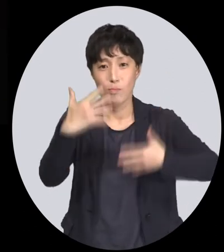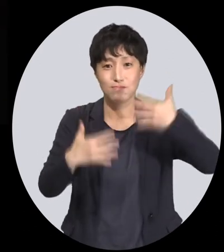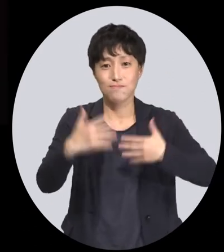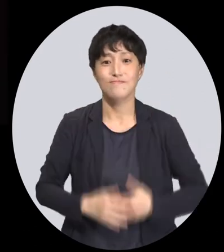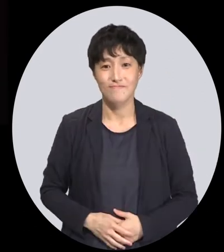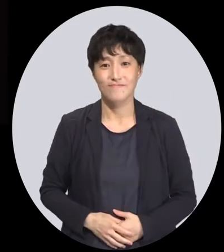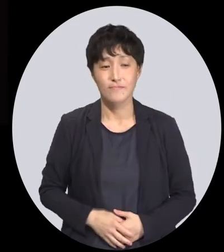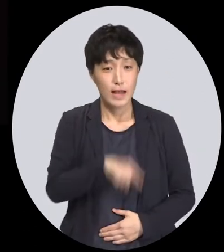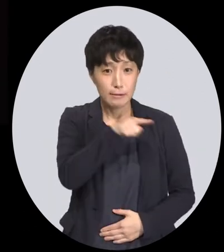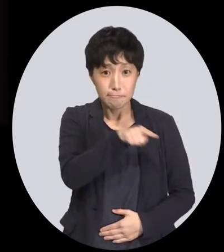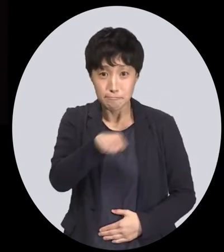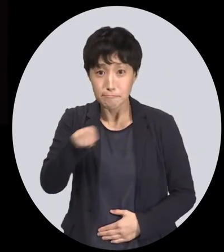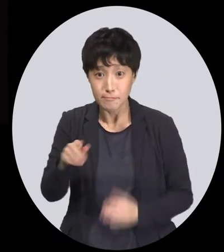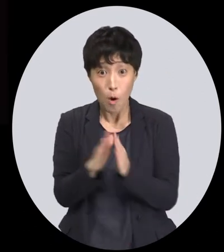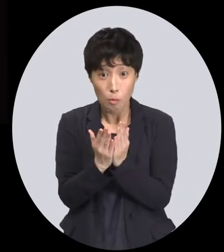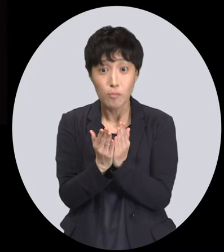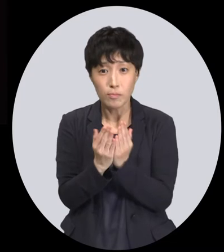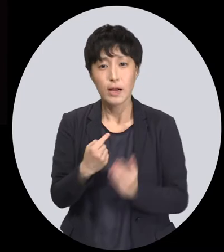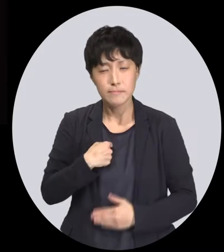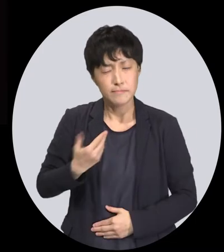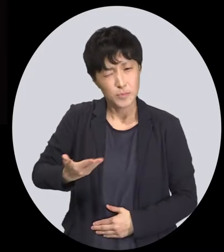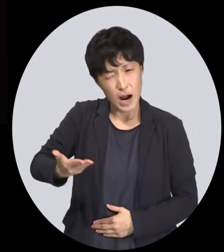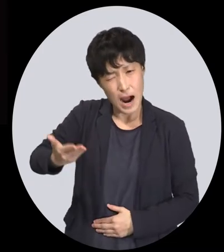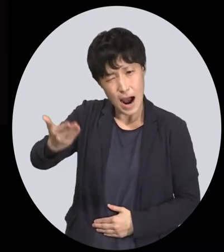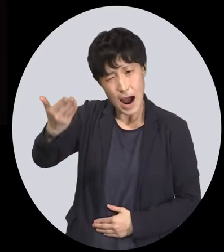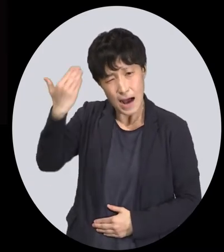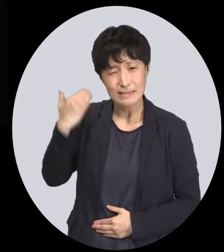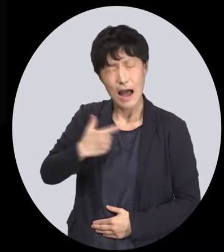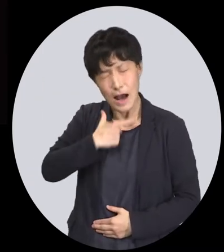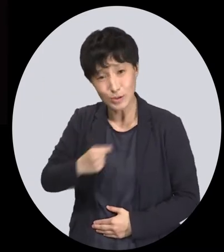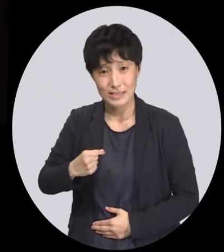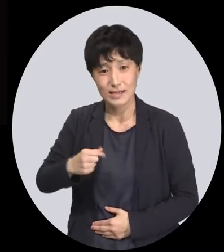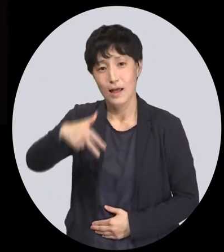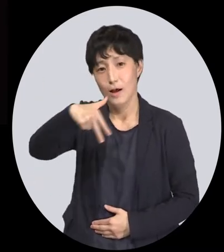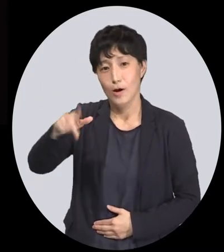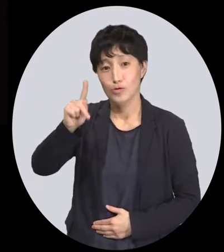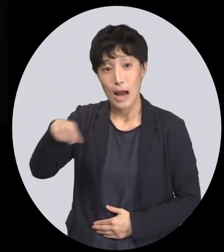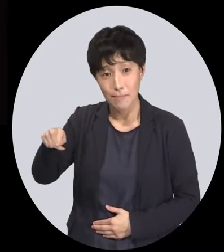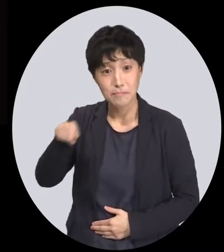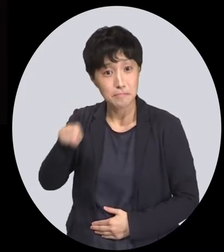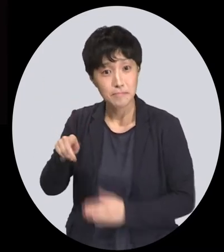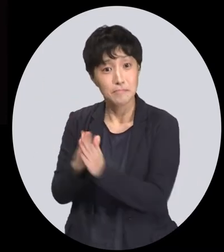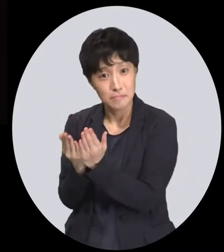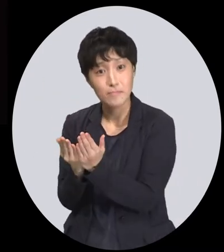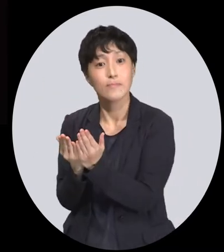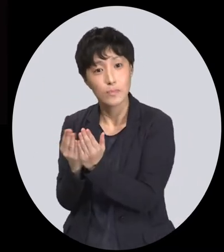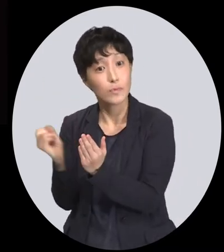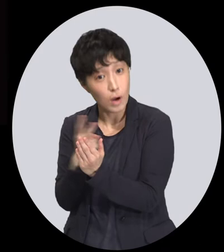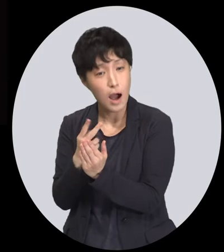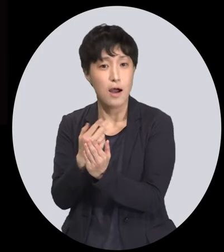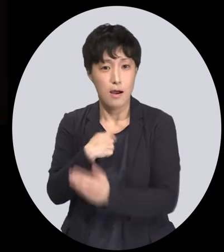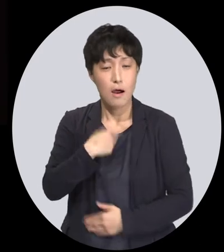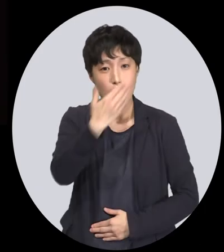と美女なんですけどこの本は私がそうですね小さい子供の頃読んでい